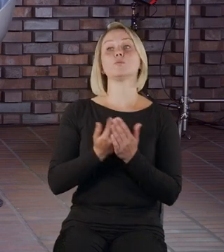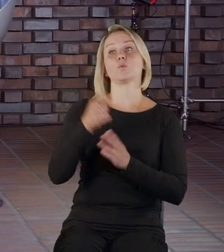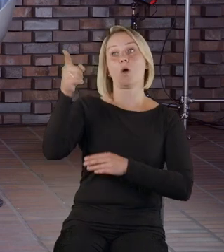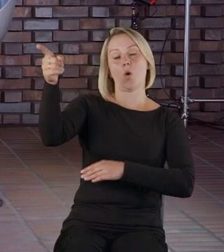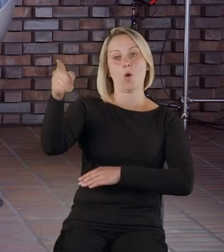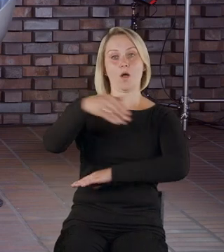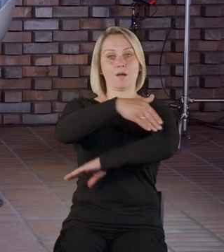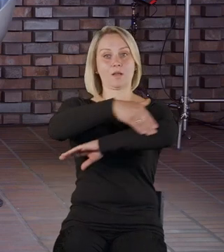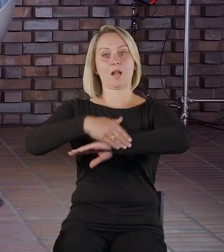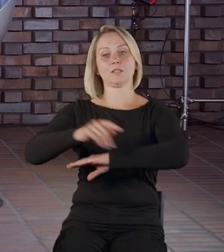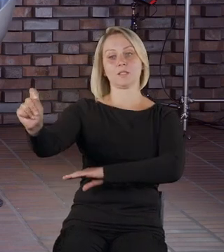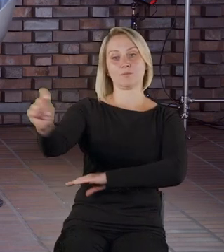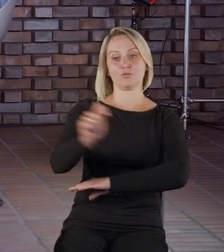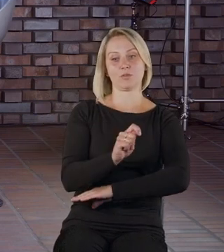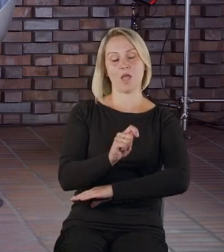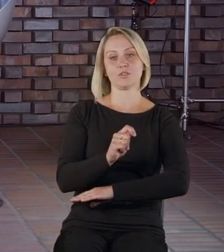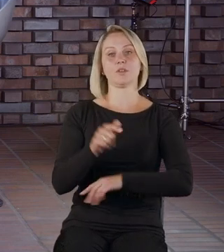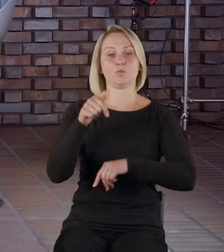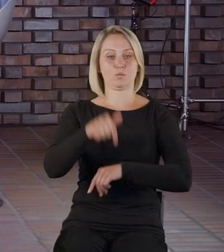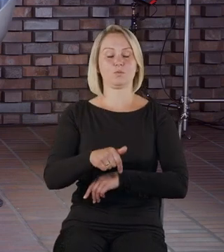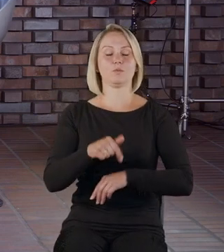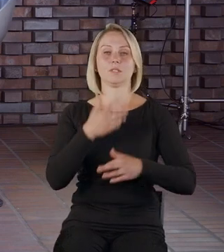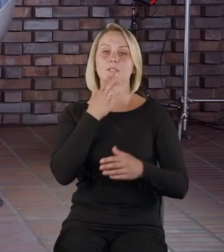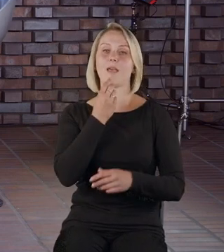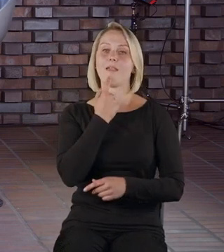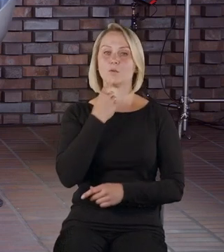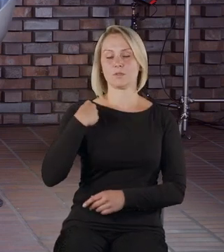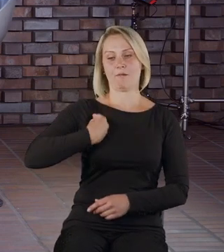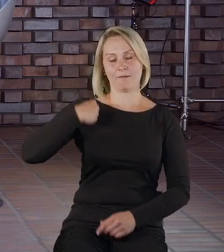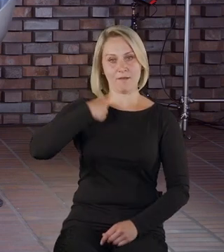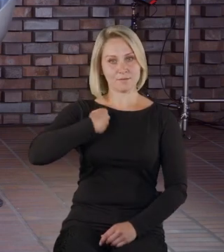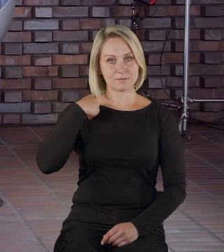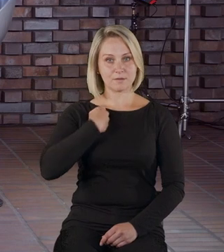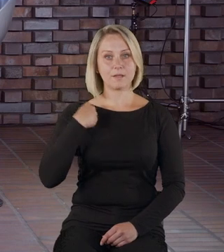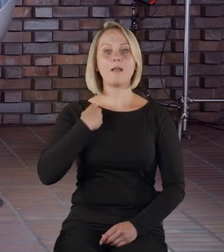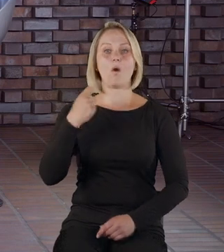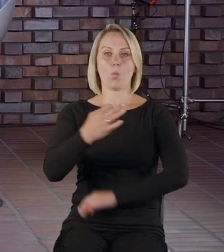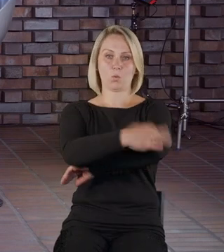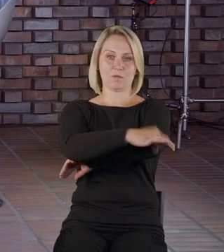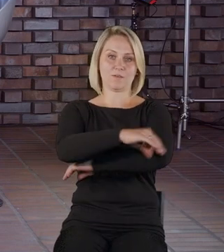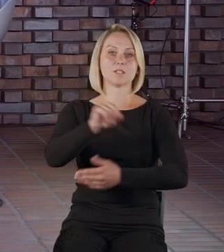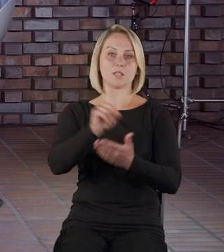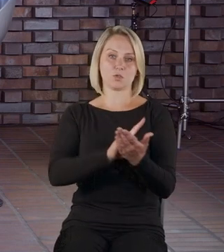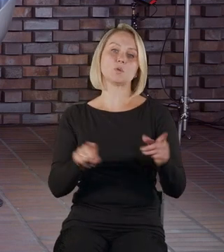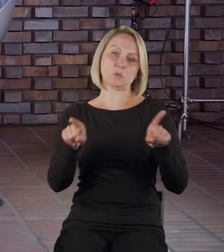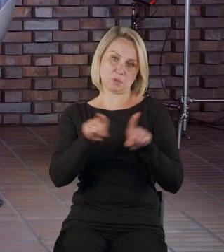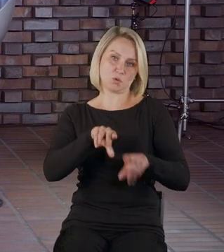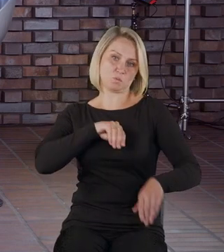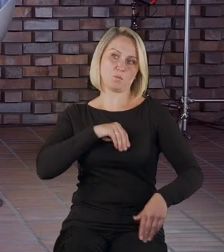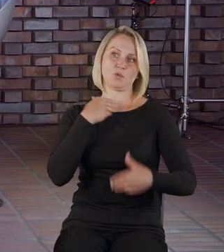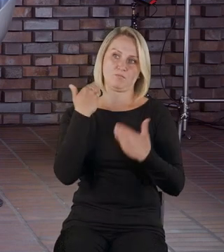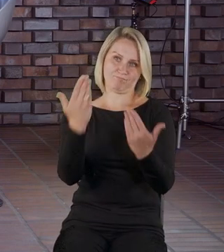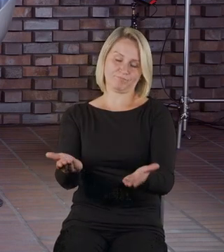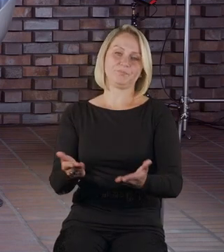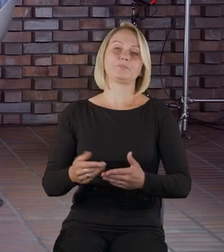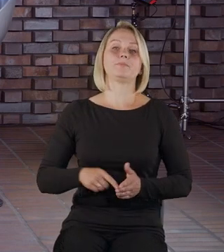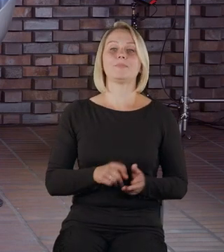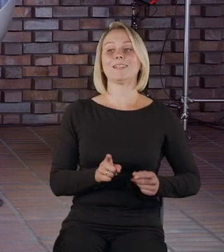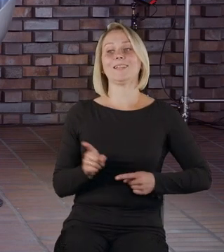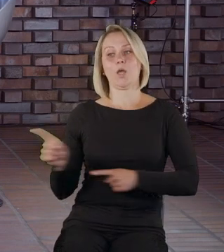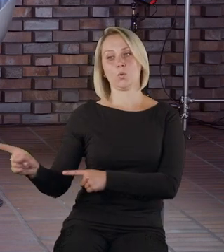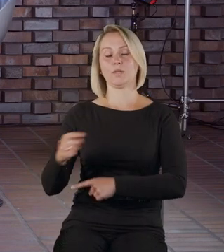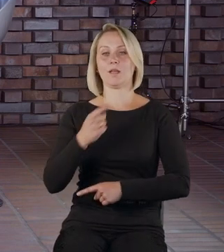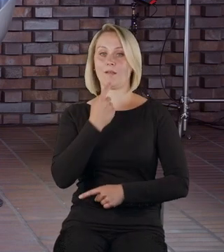cudzoziemiec zdecyduje się jednak na podjęcie studiów w języku angielskim, to Uniwersytet Śląski również posiada taką ofertę. Kierunki studiów w